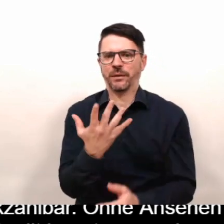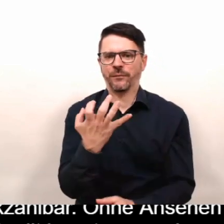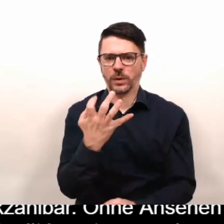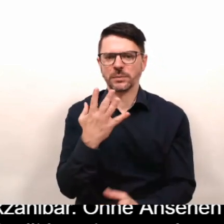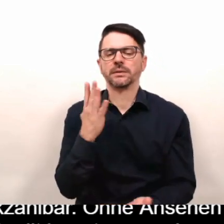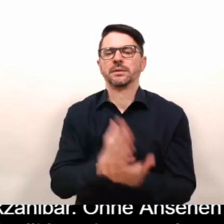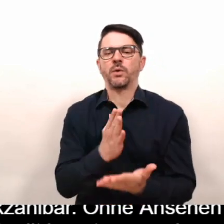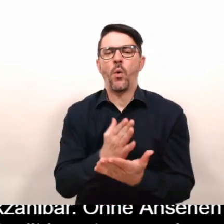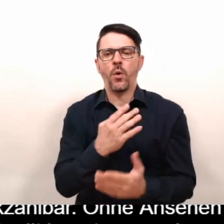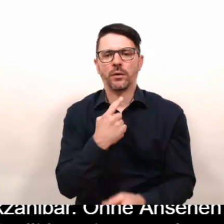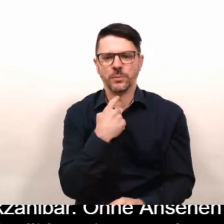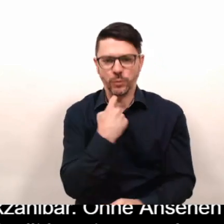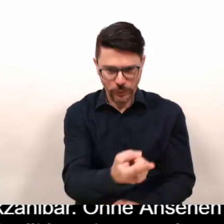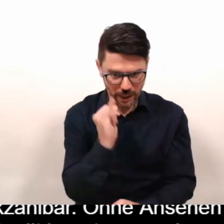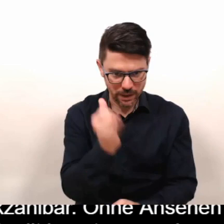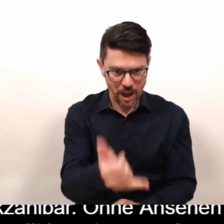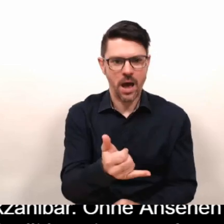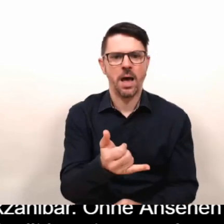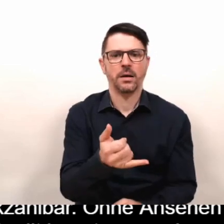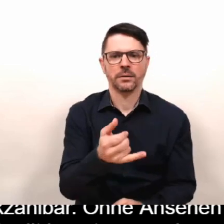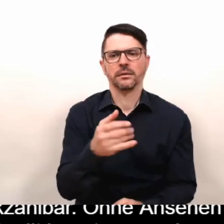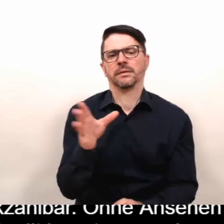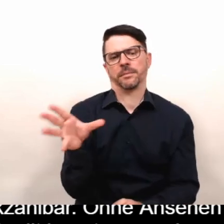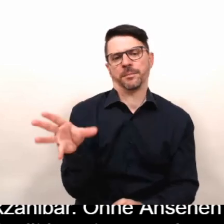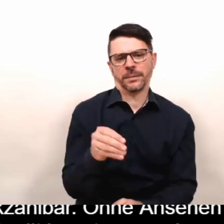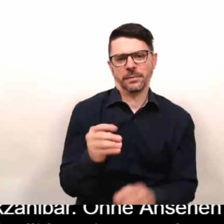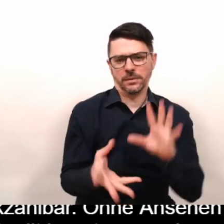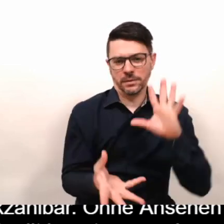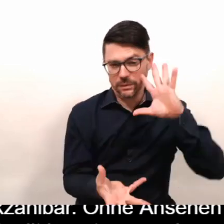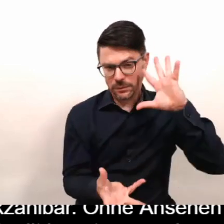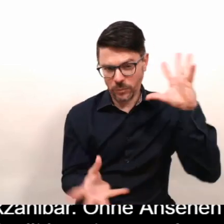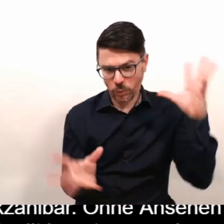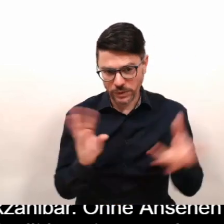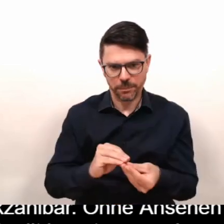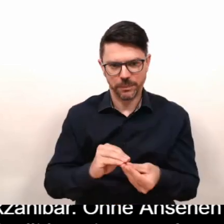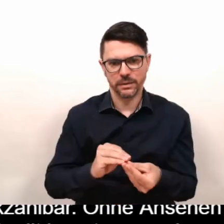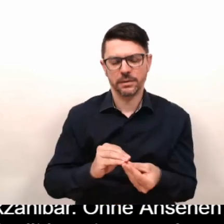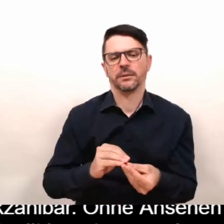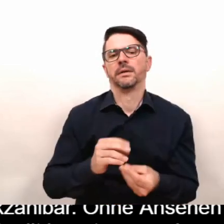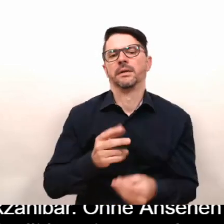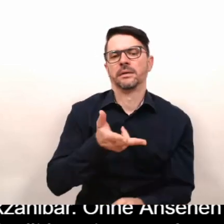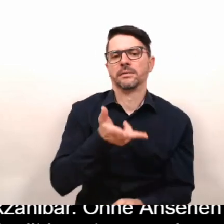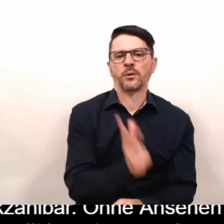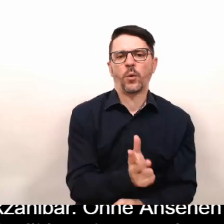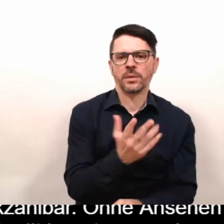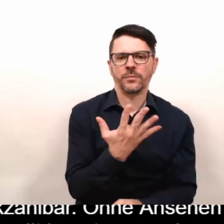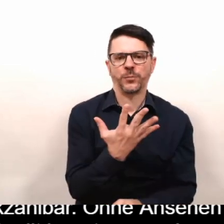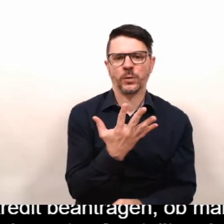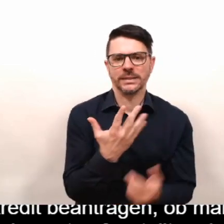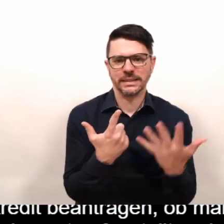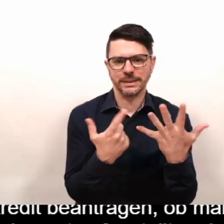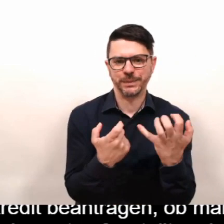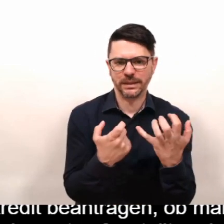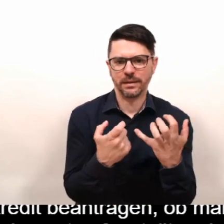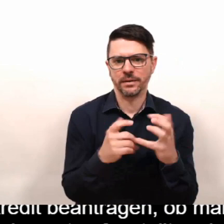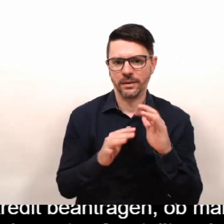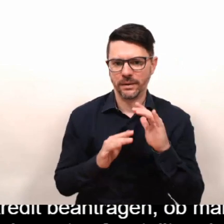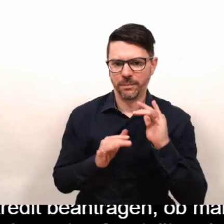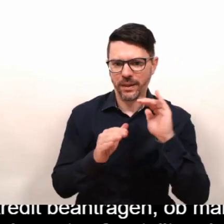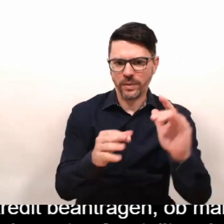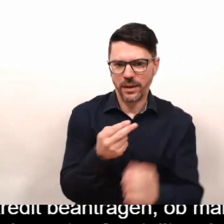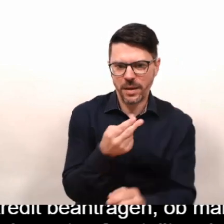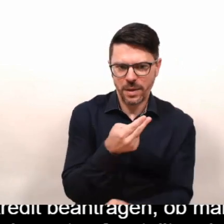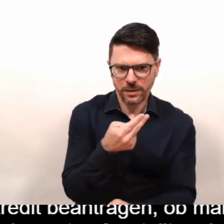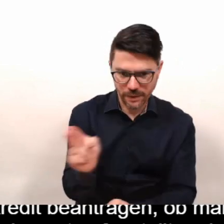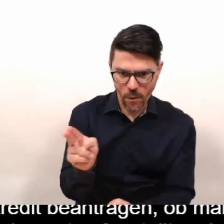Wirtschaft. Ich habe gesagt, wenn sich bei euch Beschwerden häufen, dass Unternehmen lange auf Kredite warten müssen, sagt mir das, dann gehen wir dem